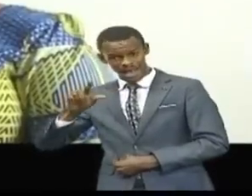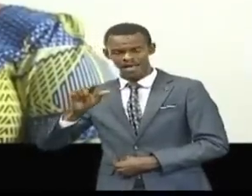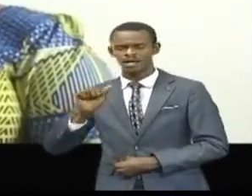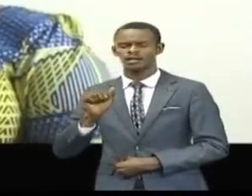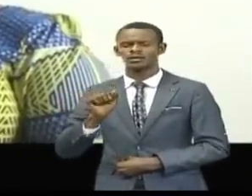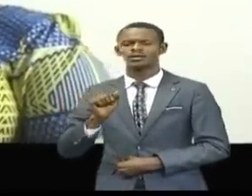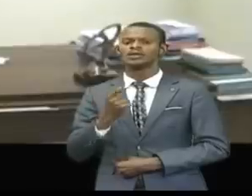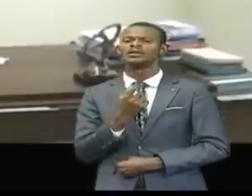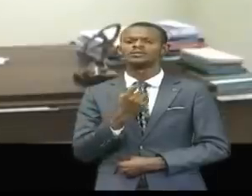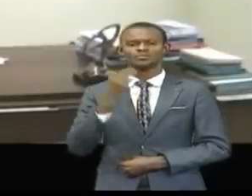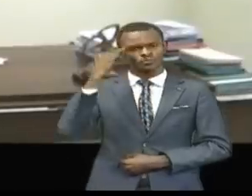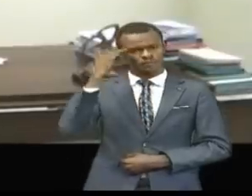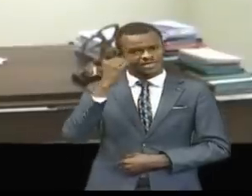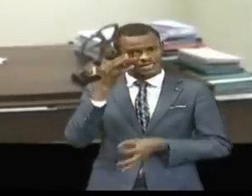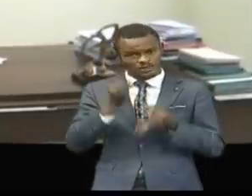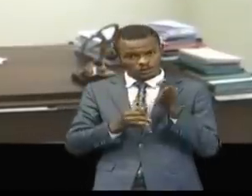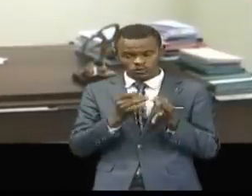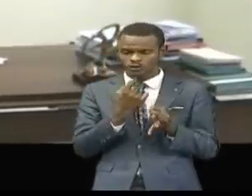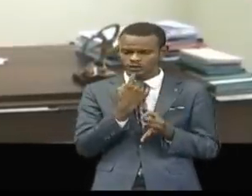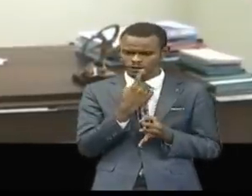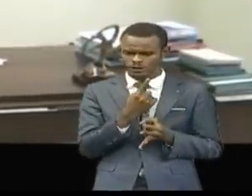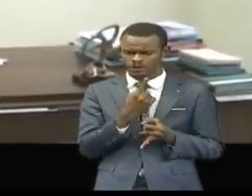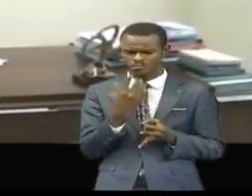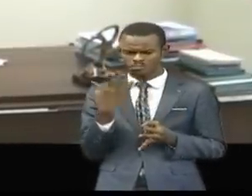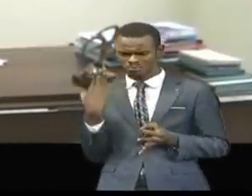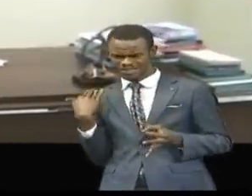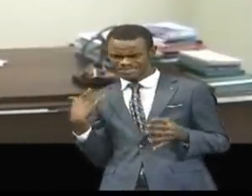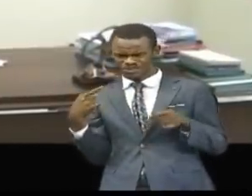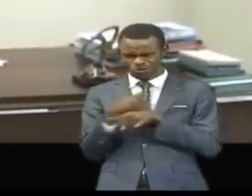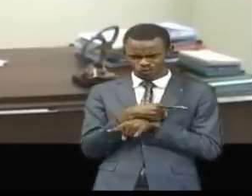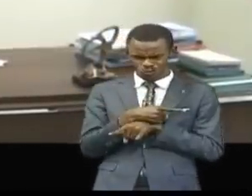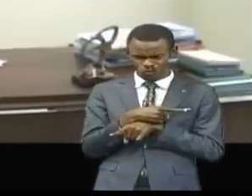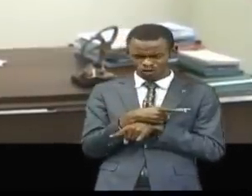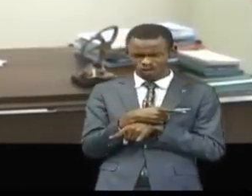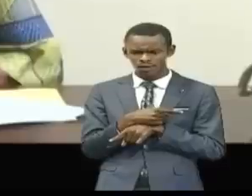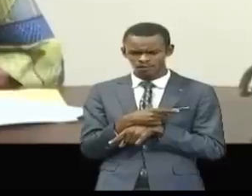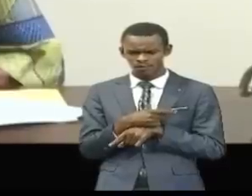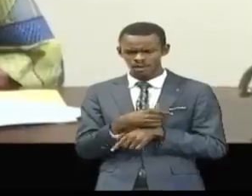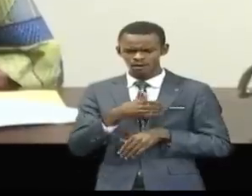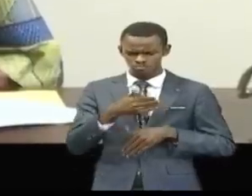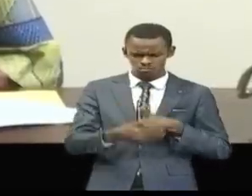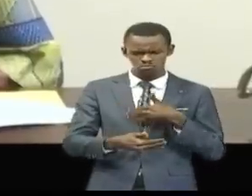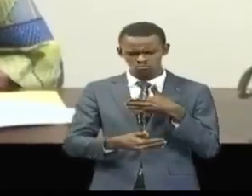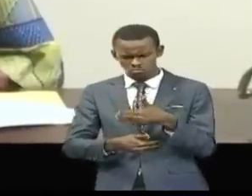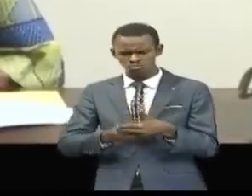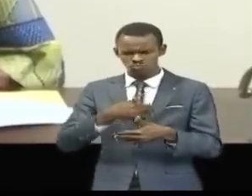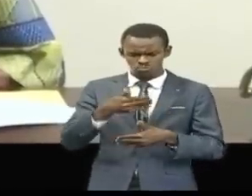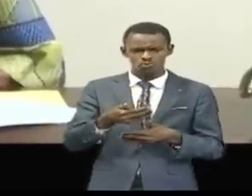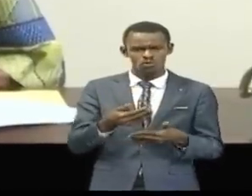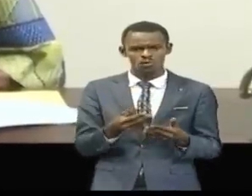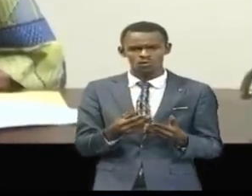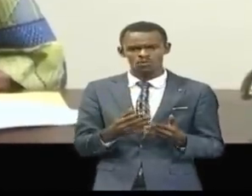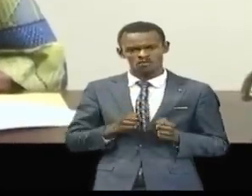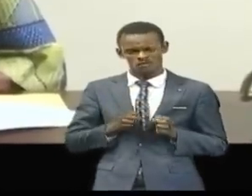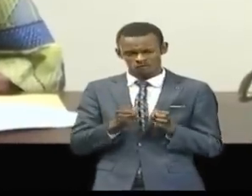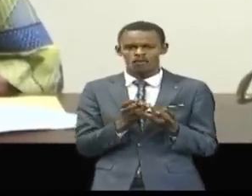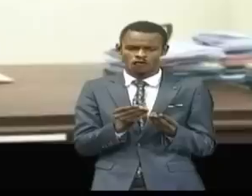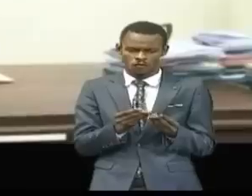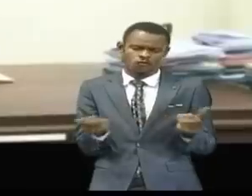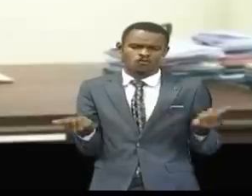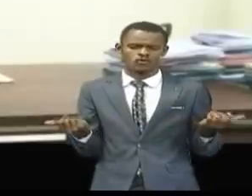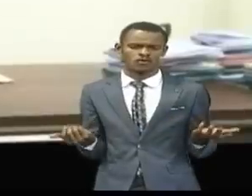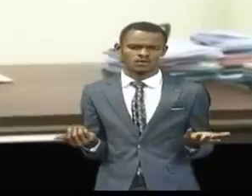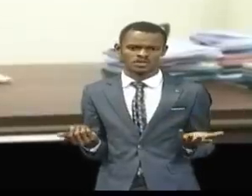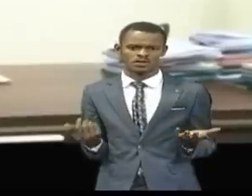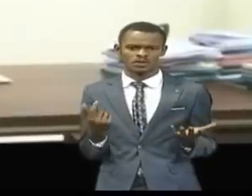les négociations évoluent positivement dans le sens de résoudre à l'amiable ces différends nés entre les deux parties